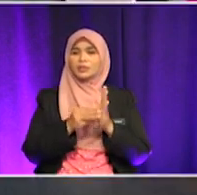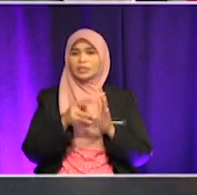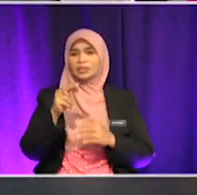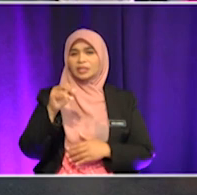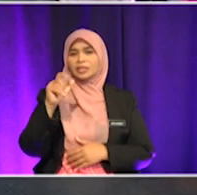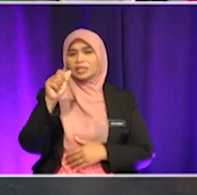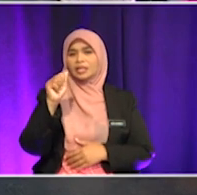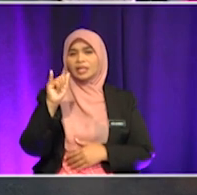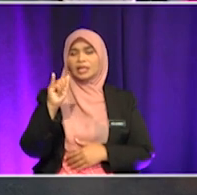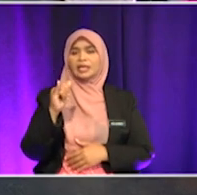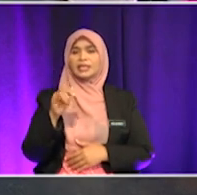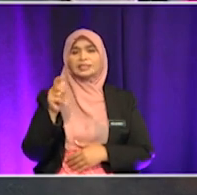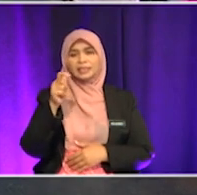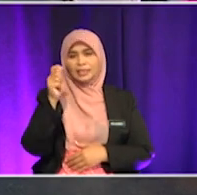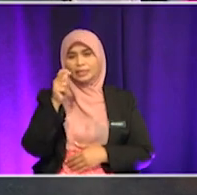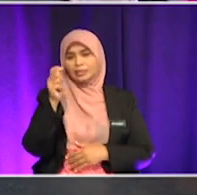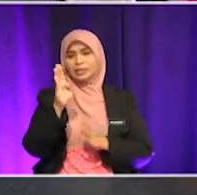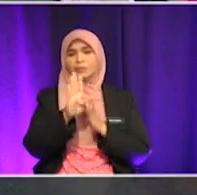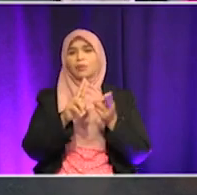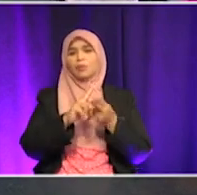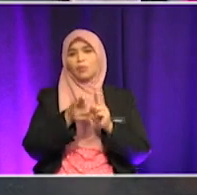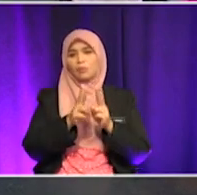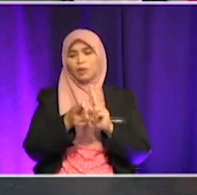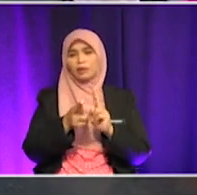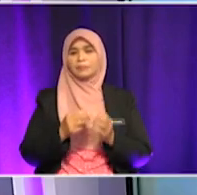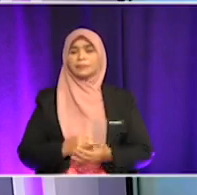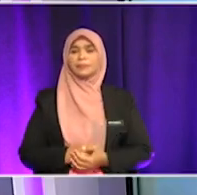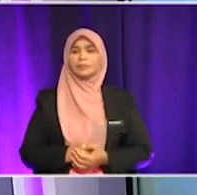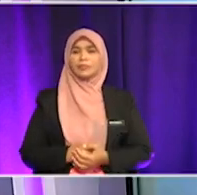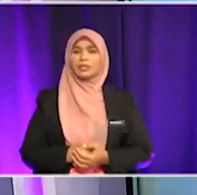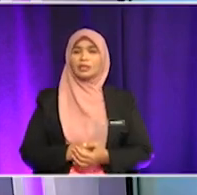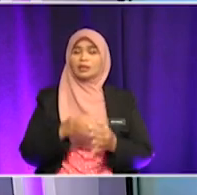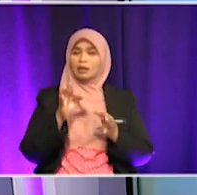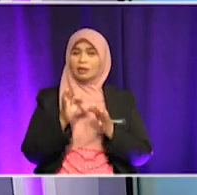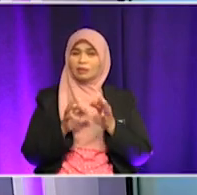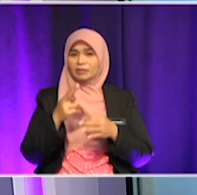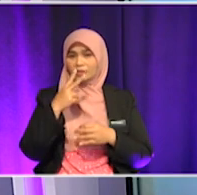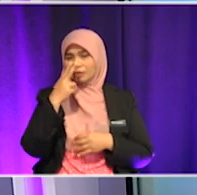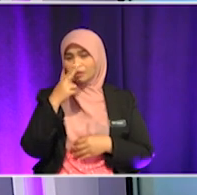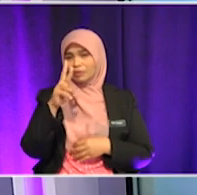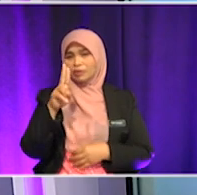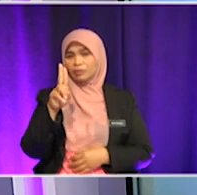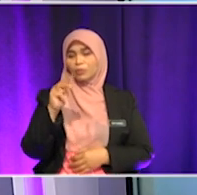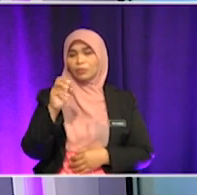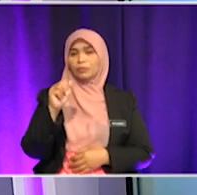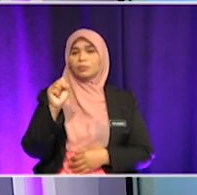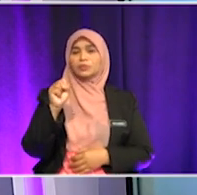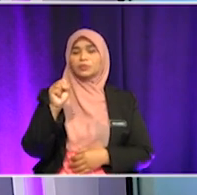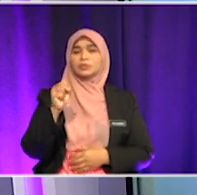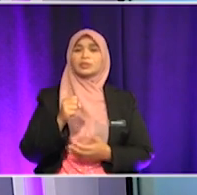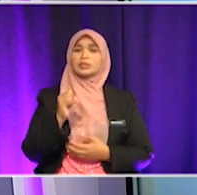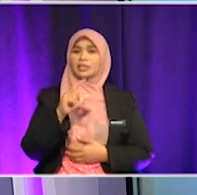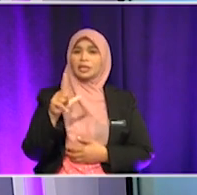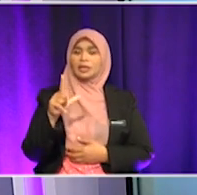nilai yang perlu kita cari berapakah nilai. Iya, betul. Jadi kalau kita beralih kepada rumus algebra pula, ungkapan algebra yang tulis dalam